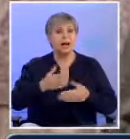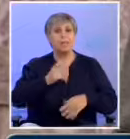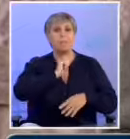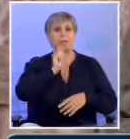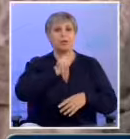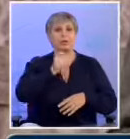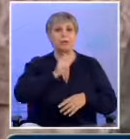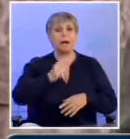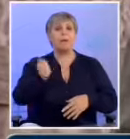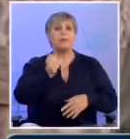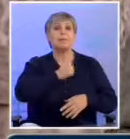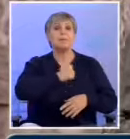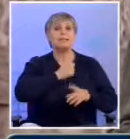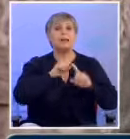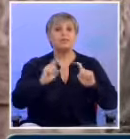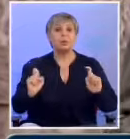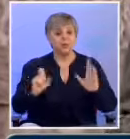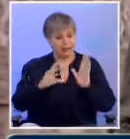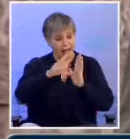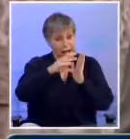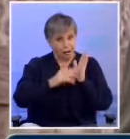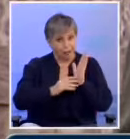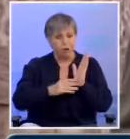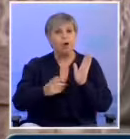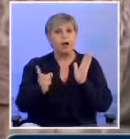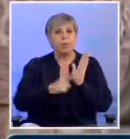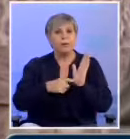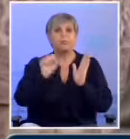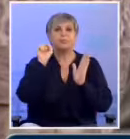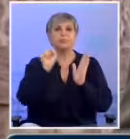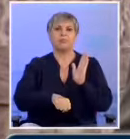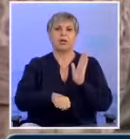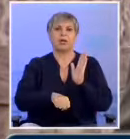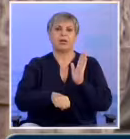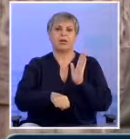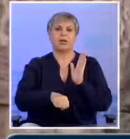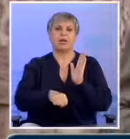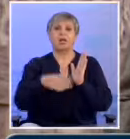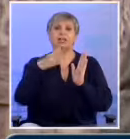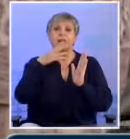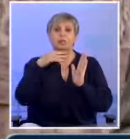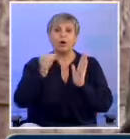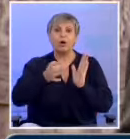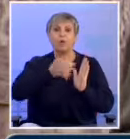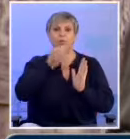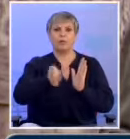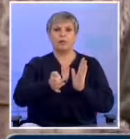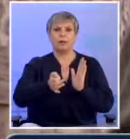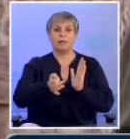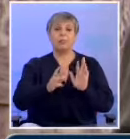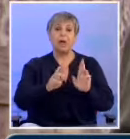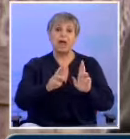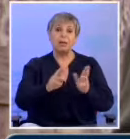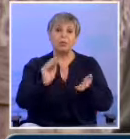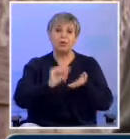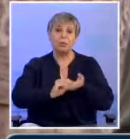κώδικας πολιτικής δικονομίας πρέπει να ψηφιστεί για το λόγο το οποίο είπα προηγουμένως και ελπίζω να μην διαστραφεί η